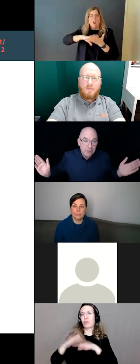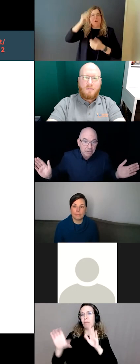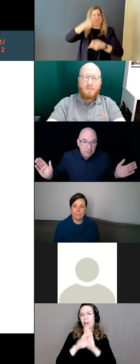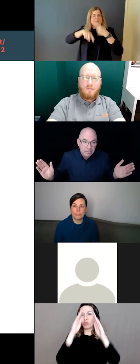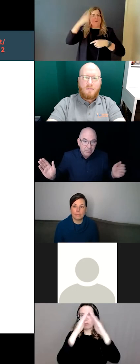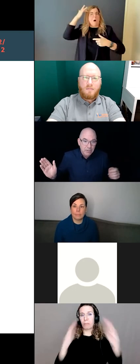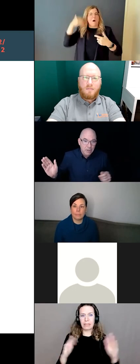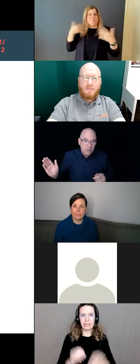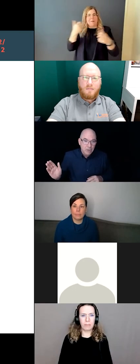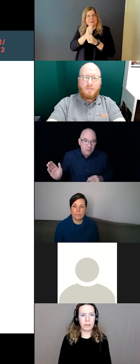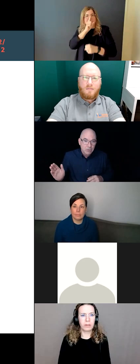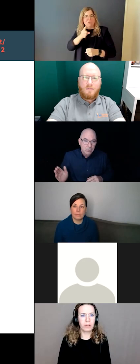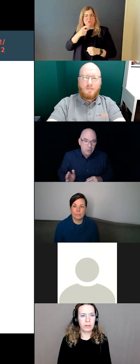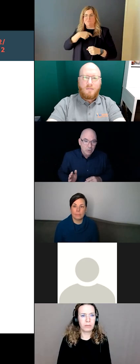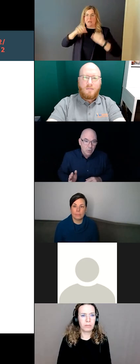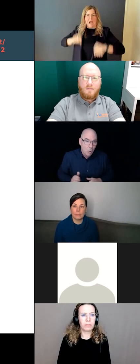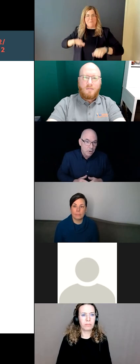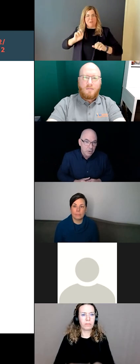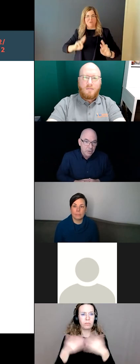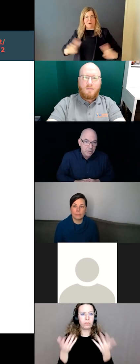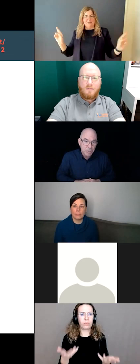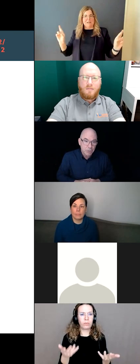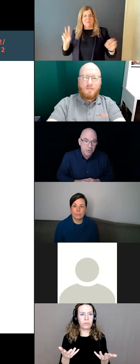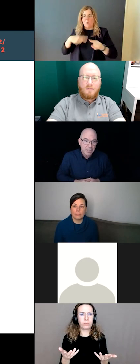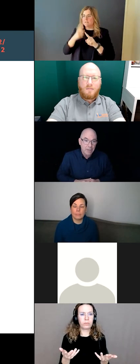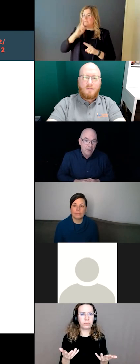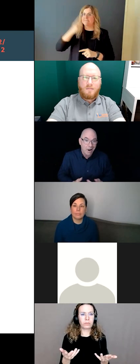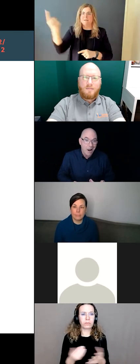apprenez une langue juste pour avoir du plaisir,